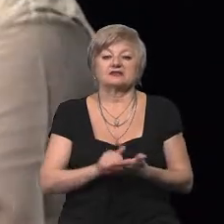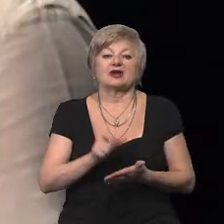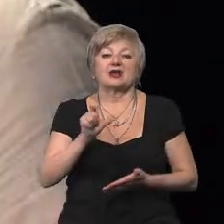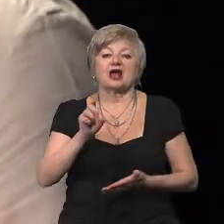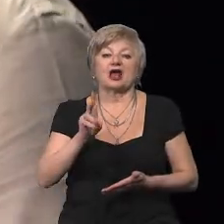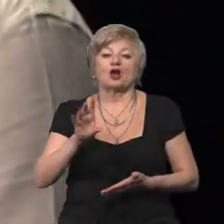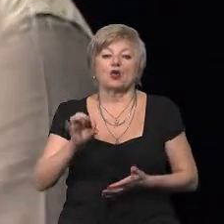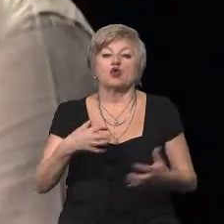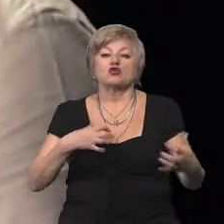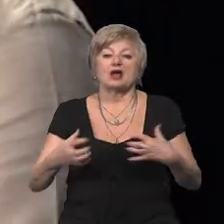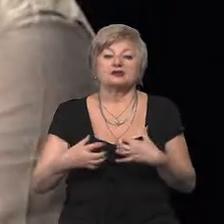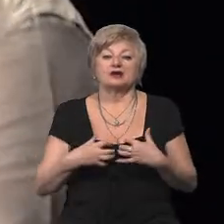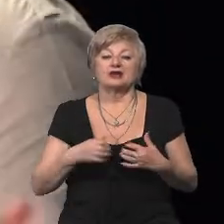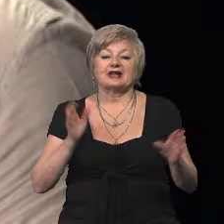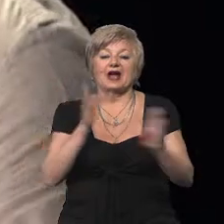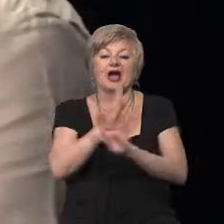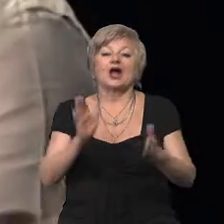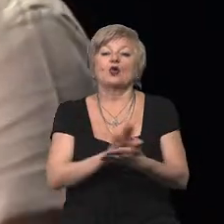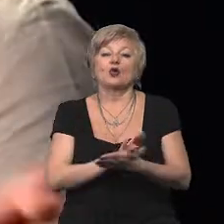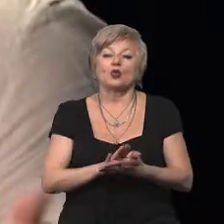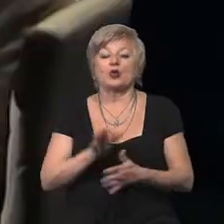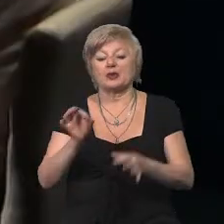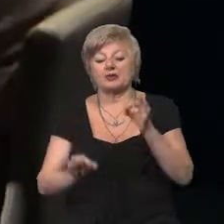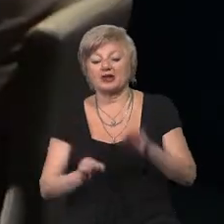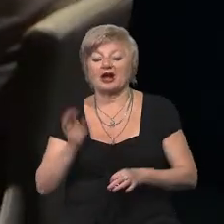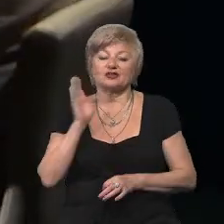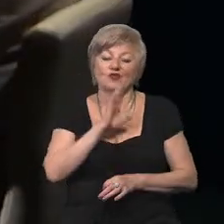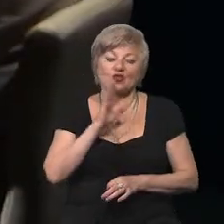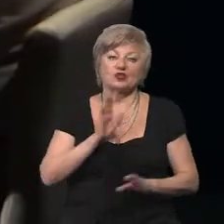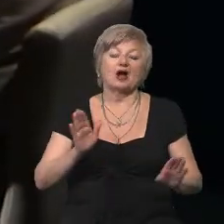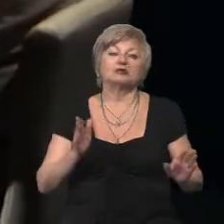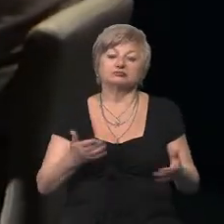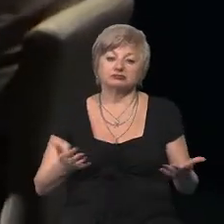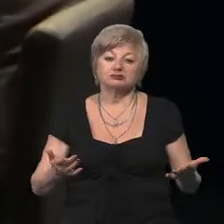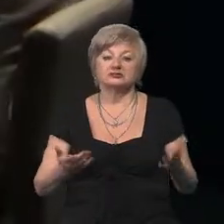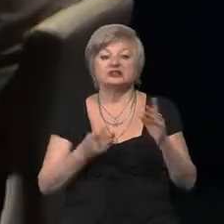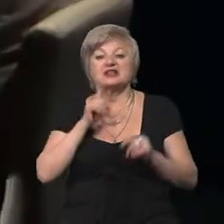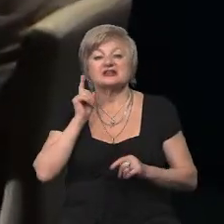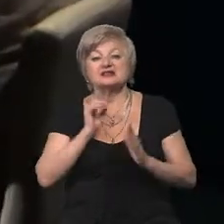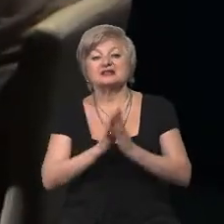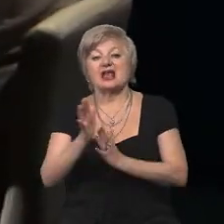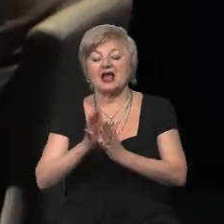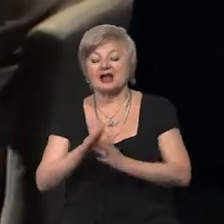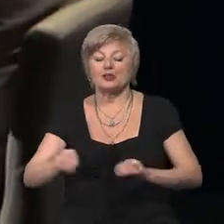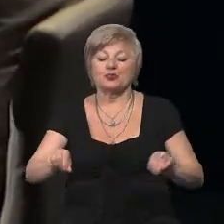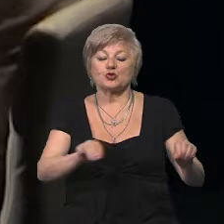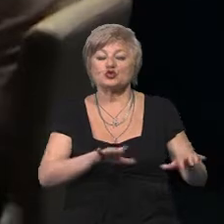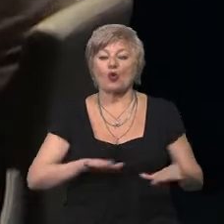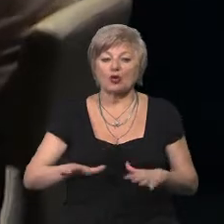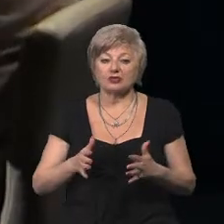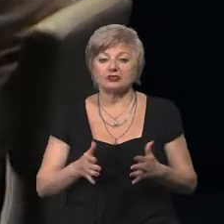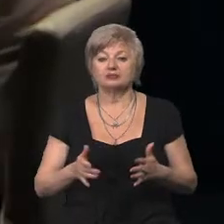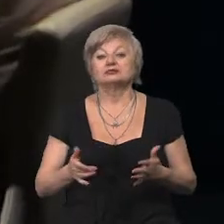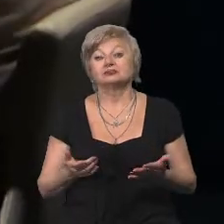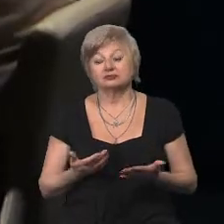что эко-экология, то есть природа, вода, воздух, зелень, песочек. Там прям сцена